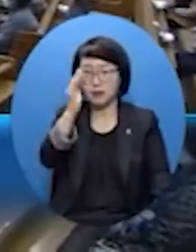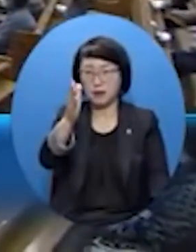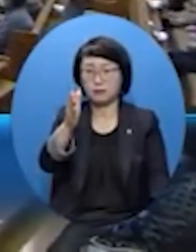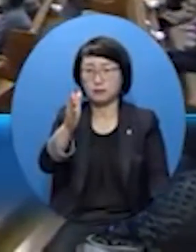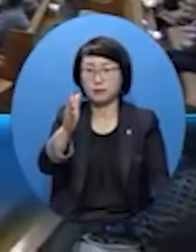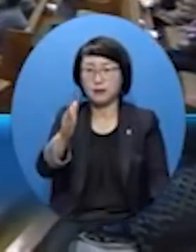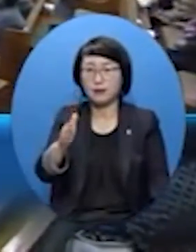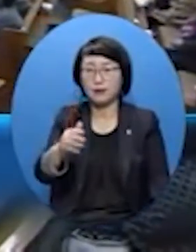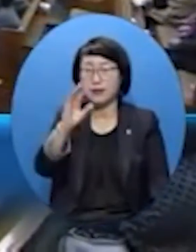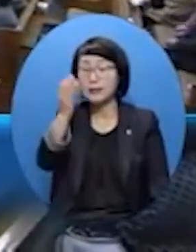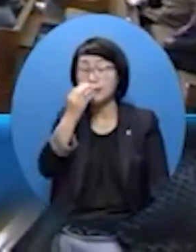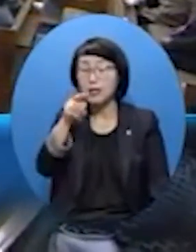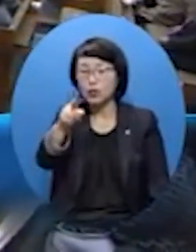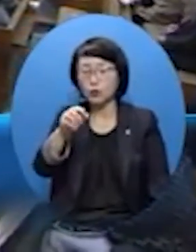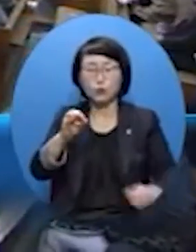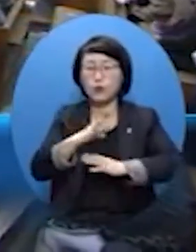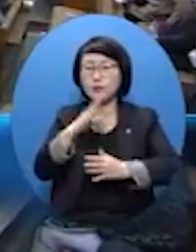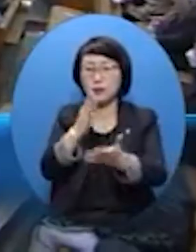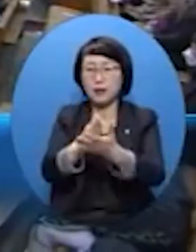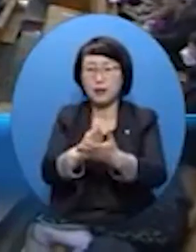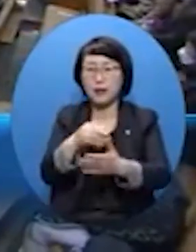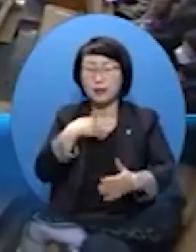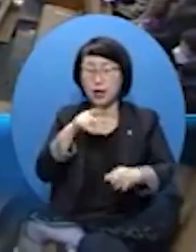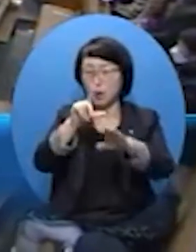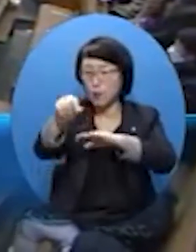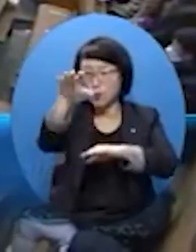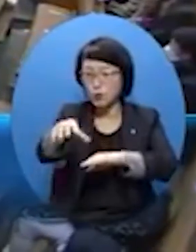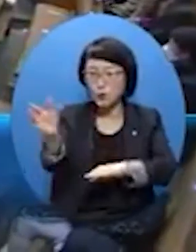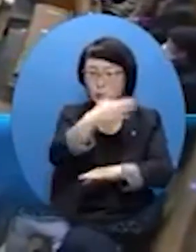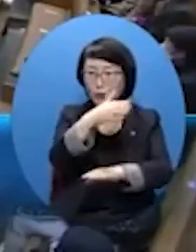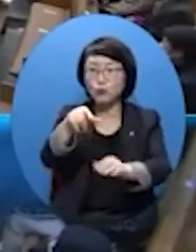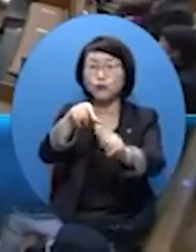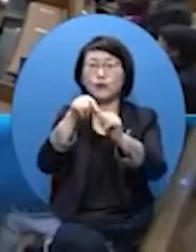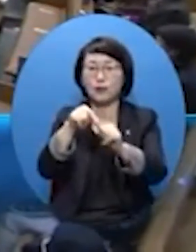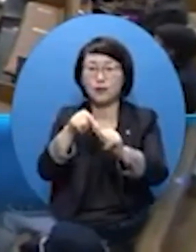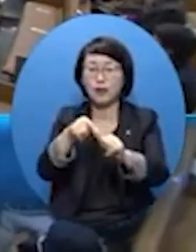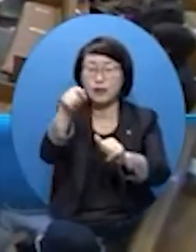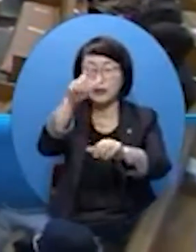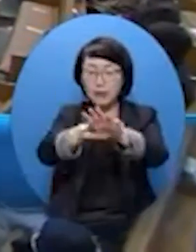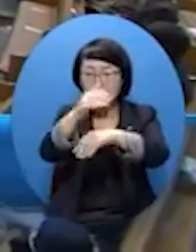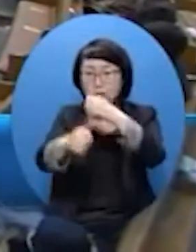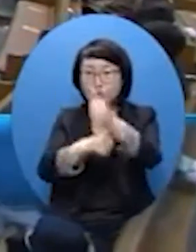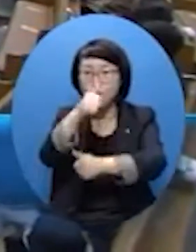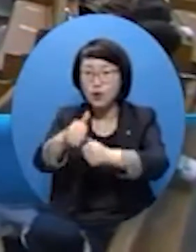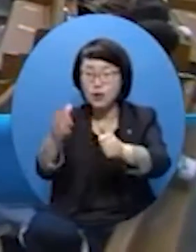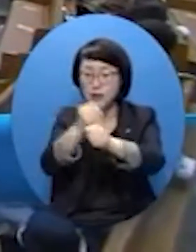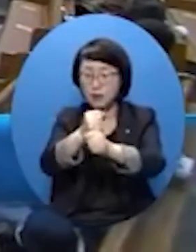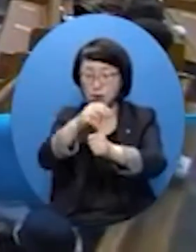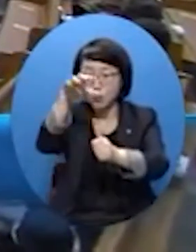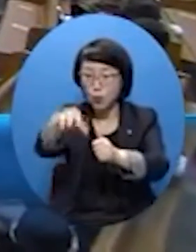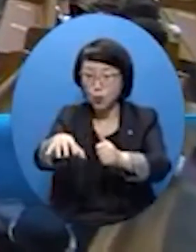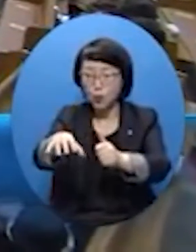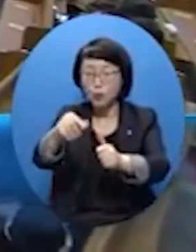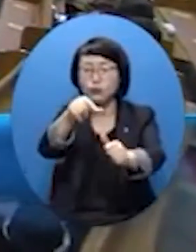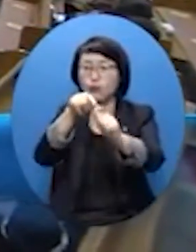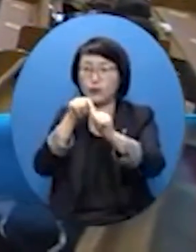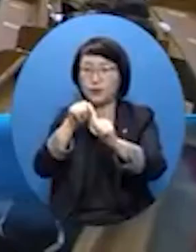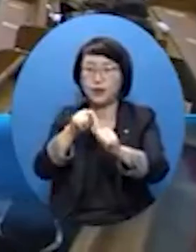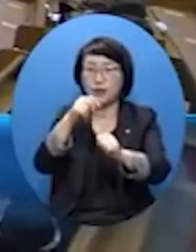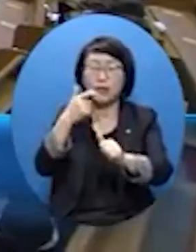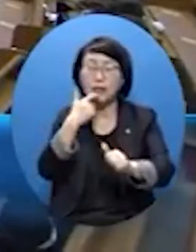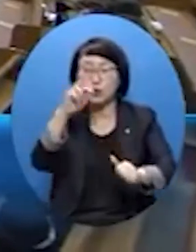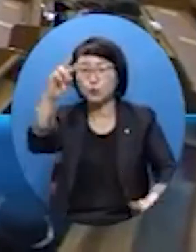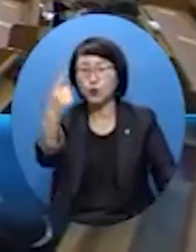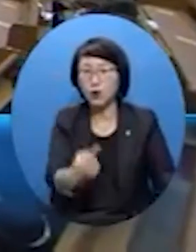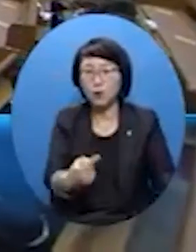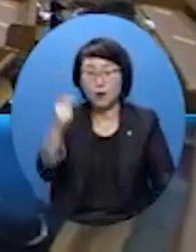말라 이스라엘아 놀라지 말라 내가 너를 먼 곳으로부터 구원하고 네 자손을 잡혀가 있는 땅에서 구원하리니 야곱이